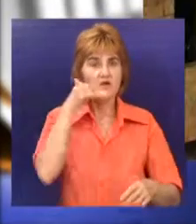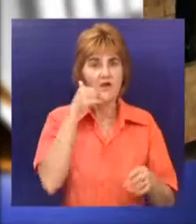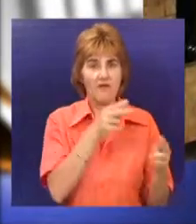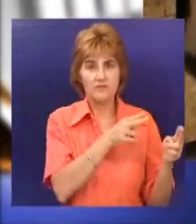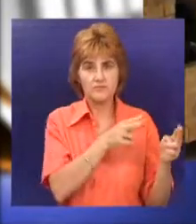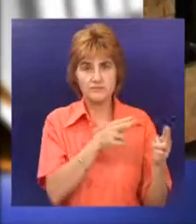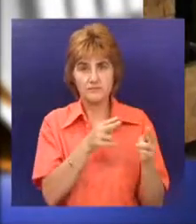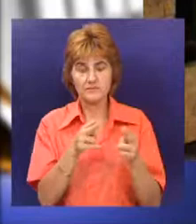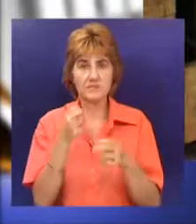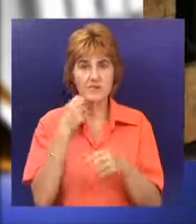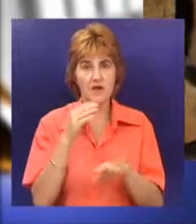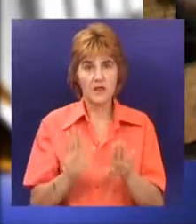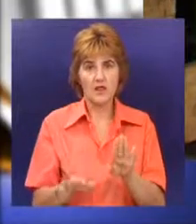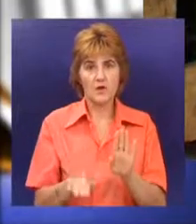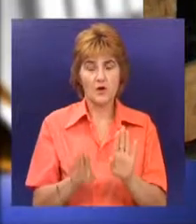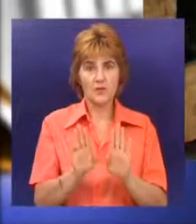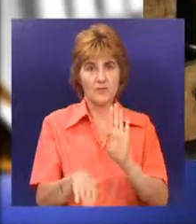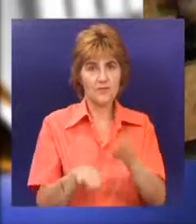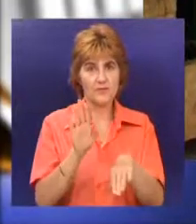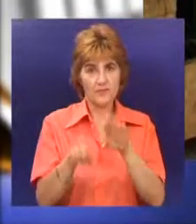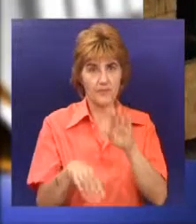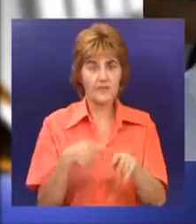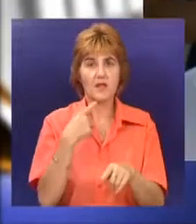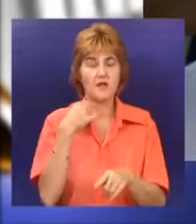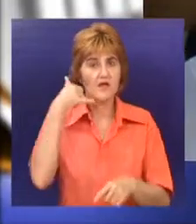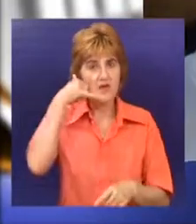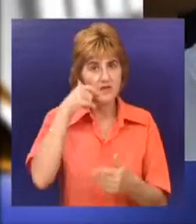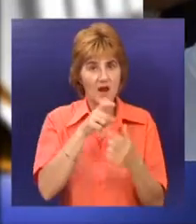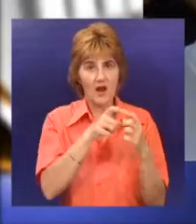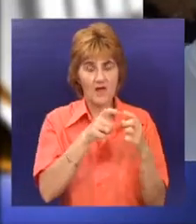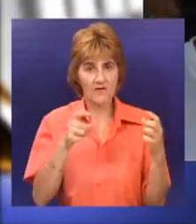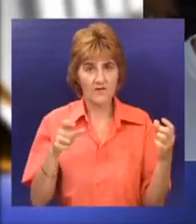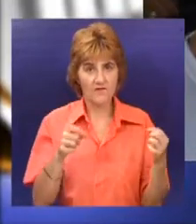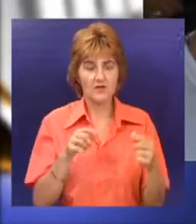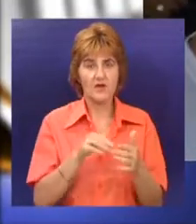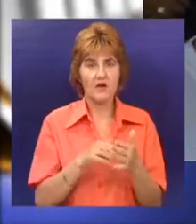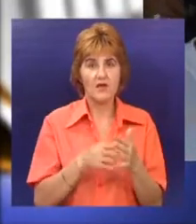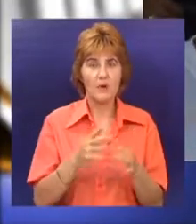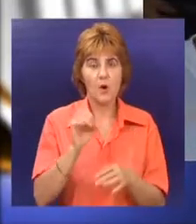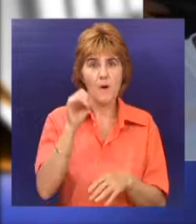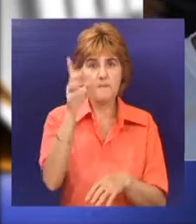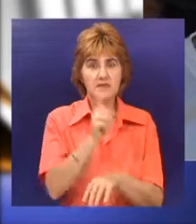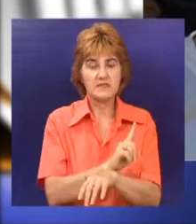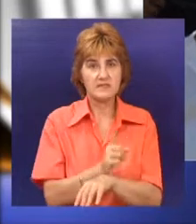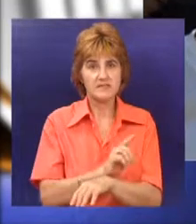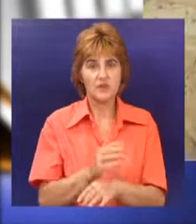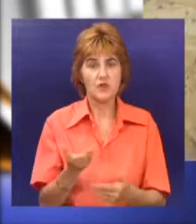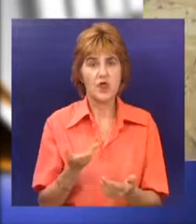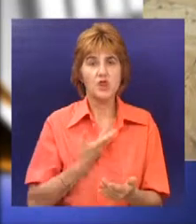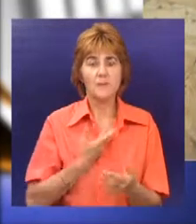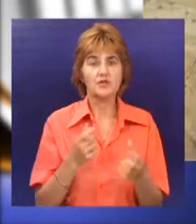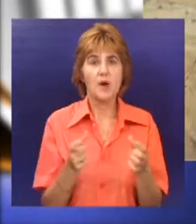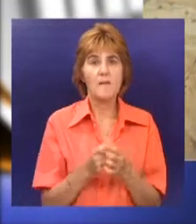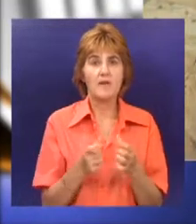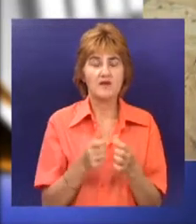ravnomerno. Kada korisnik počne da vrti pedale, telefon počinje da se puni i potrebno je da se pedale okreću oko 15 minuta da